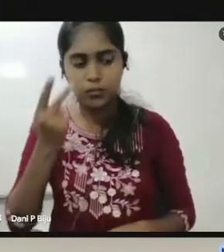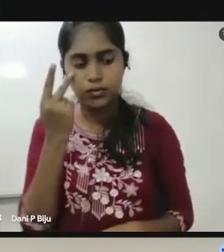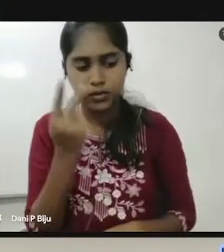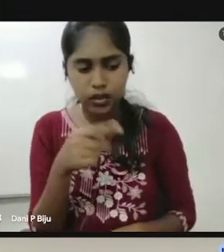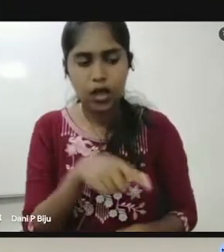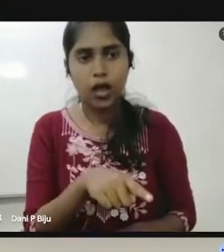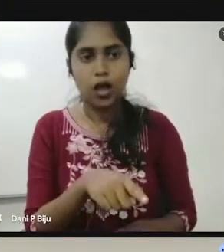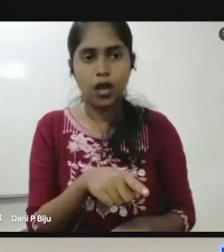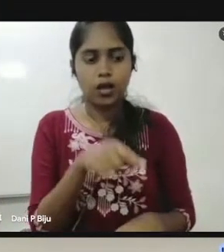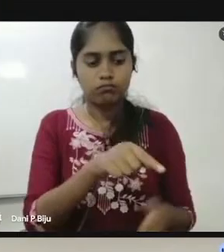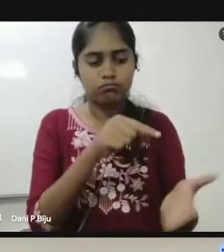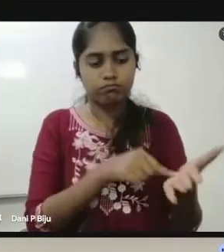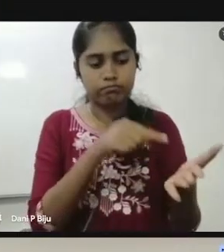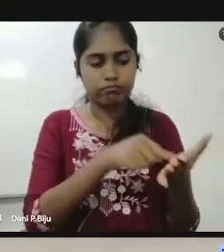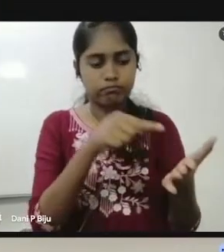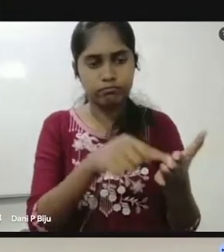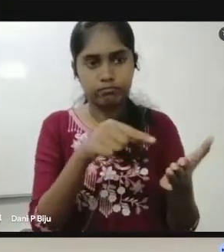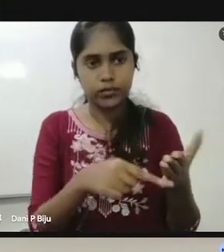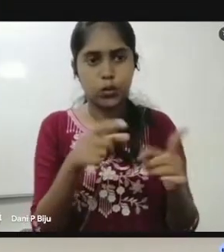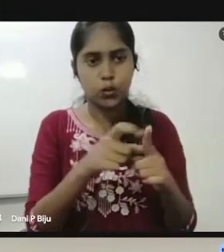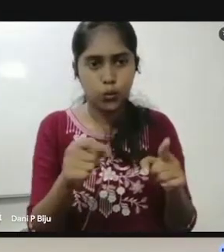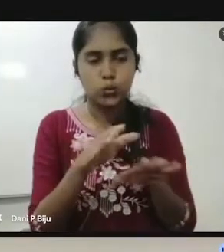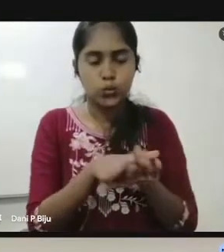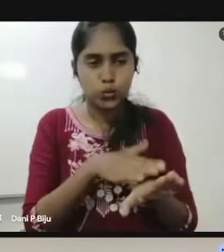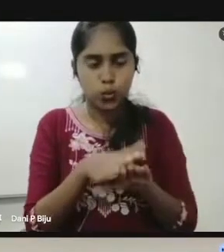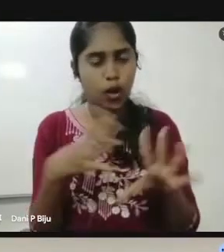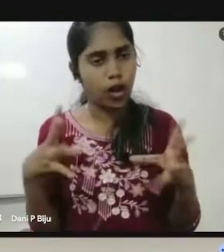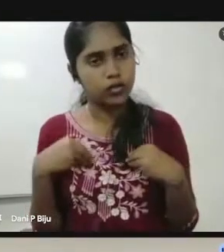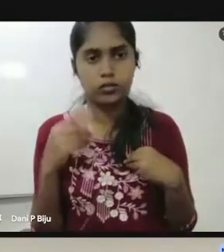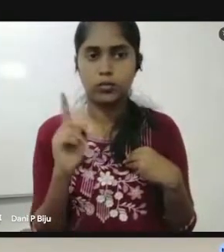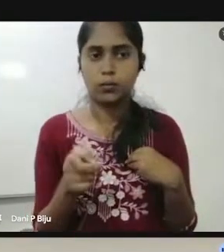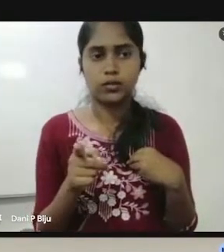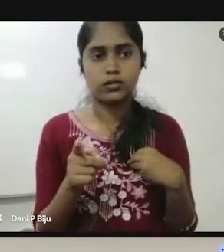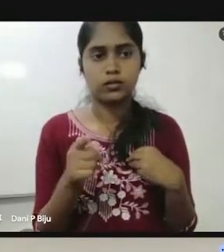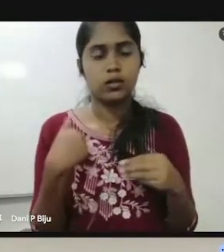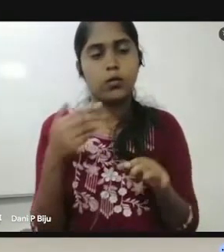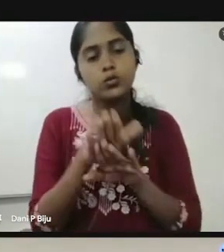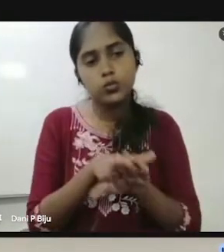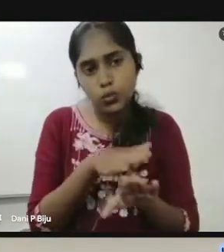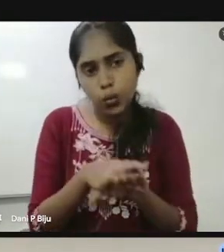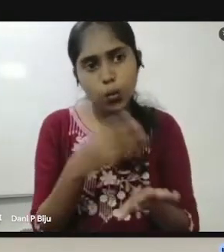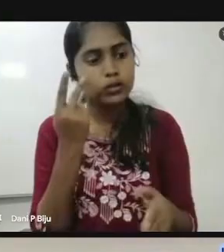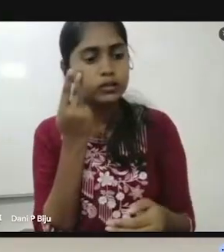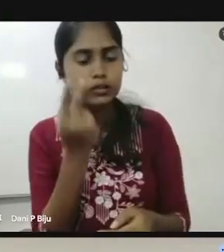ഫിനിഷ് ചെയ്യുന്നിടം വരെ ഇരിക്കണം. മോസ്റ്റ്ലി അതിന്റെ റേറ്റ് അറ്റ് വിച്ച് നമ്മൾ ഇത് കമ്മ്യൂണിക്കേറ്റ് ചെയ്യുന്നത് വളരെ പതുക്കെയാണ്.